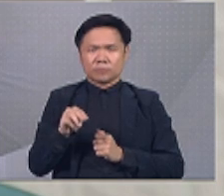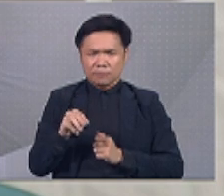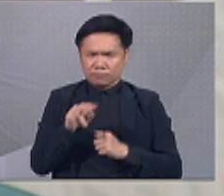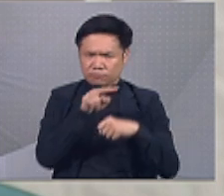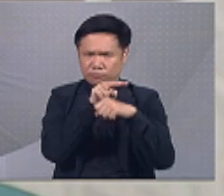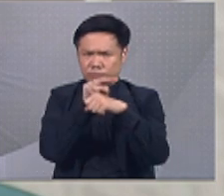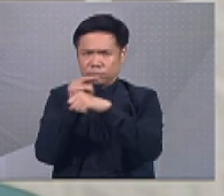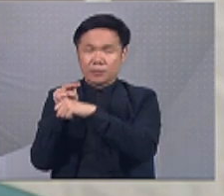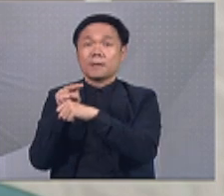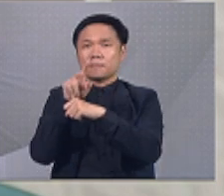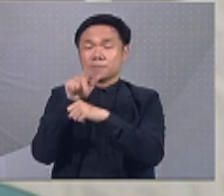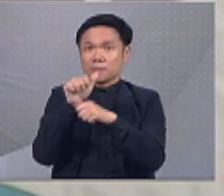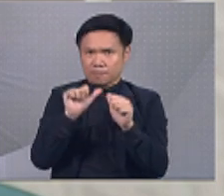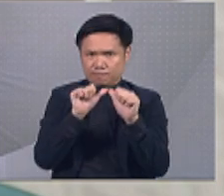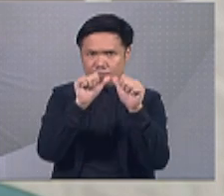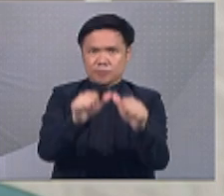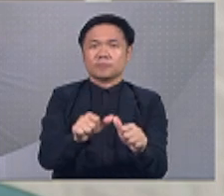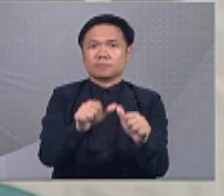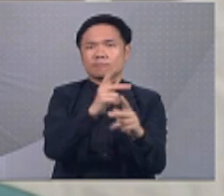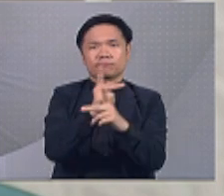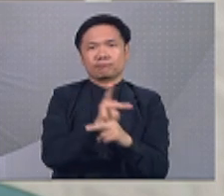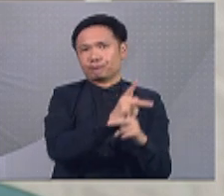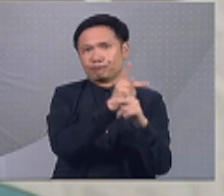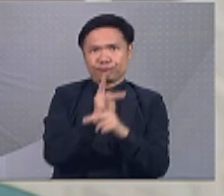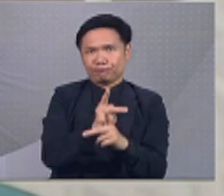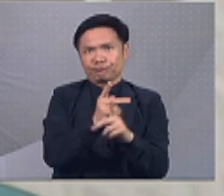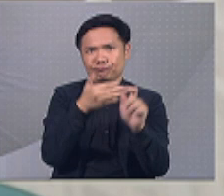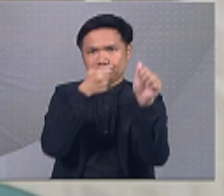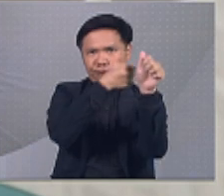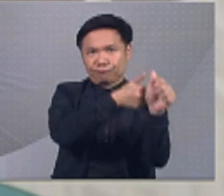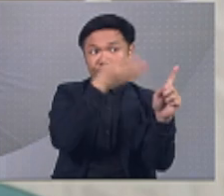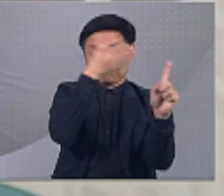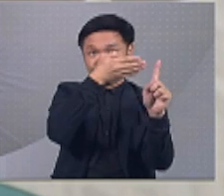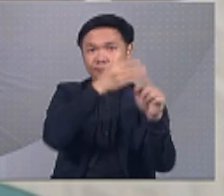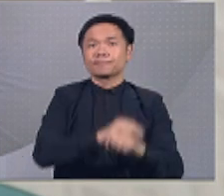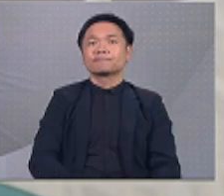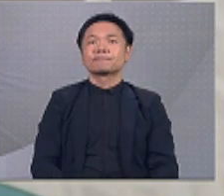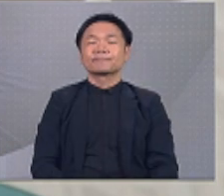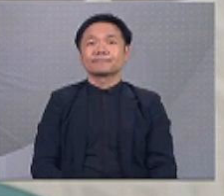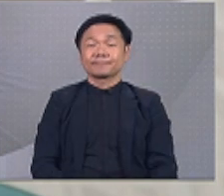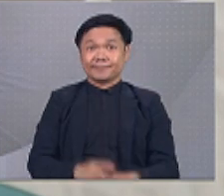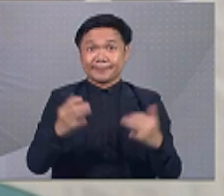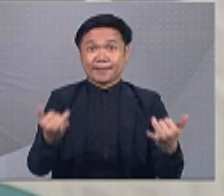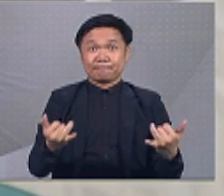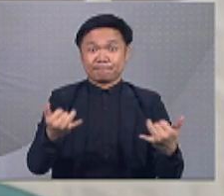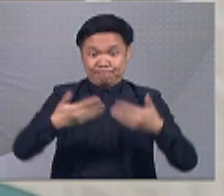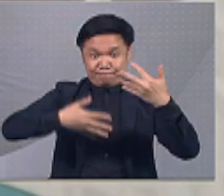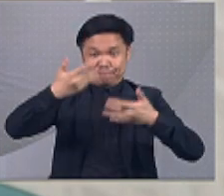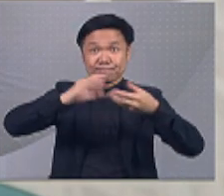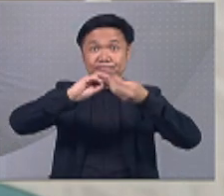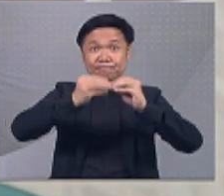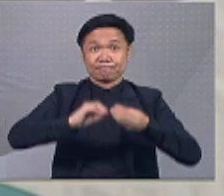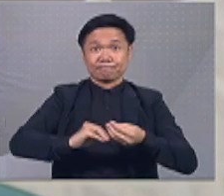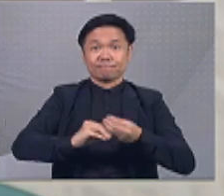dilaksanakan secara berturutan tulisnya ke saya ke data yaitu data-data yang